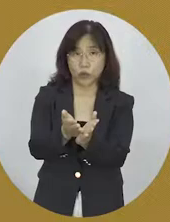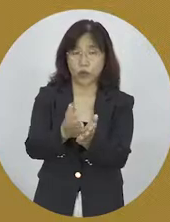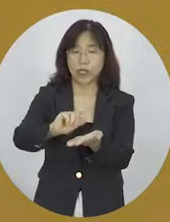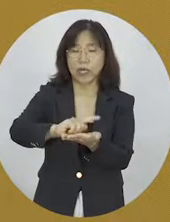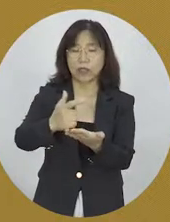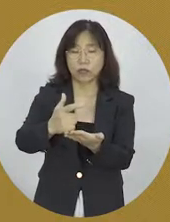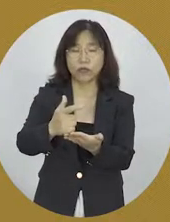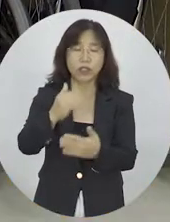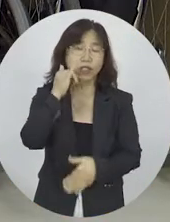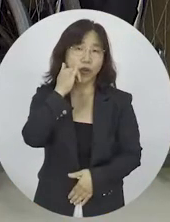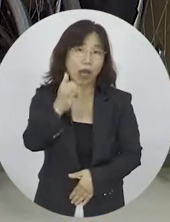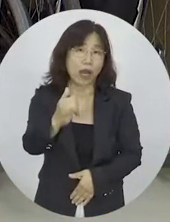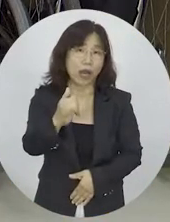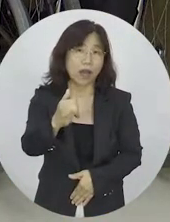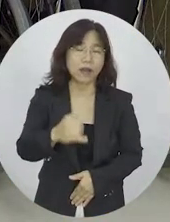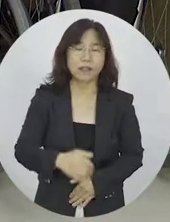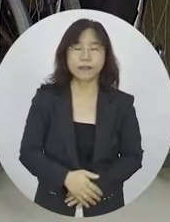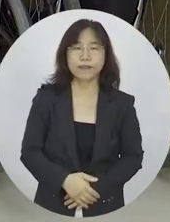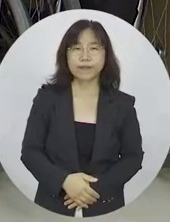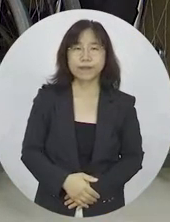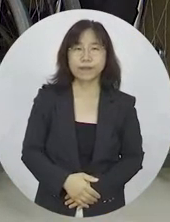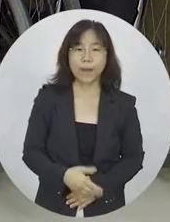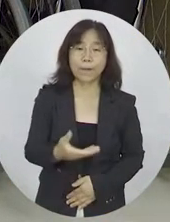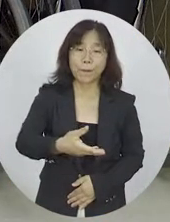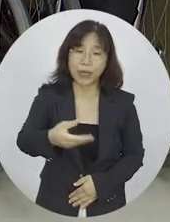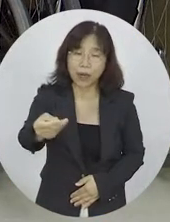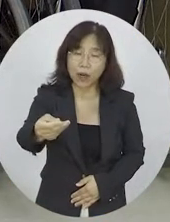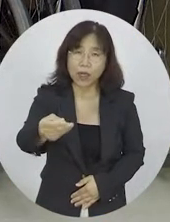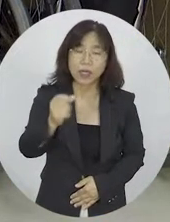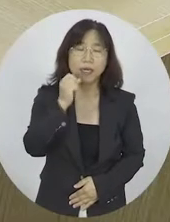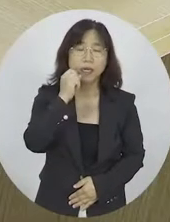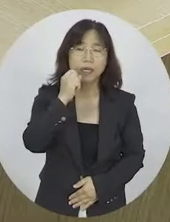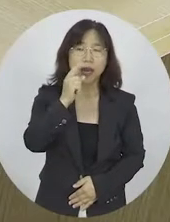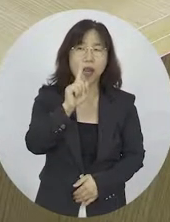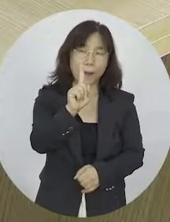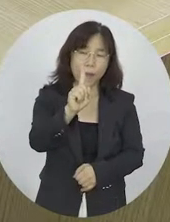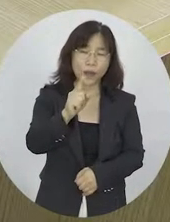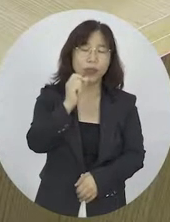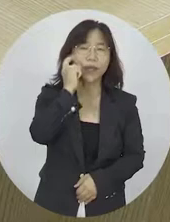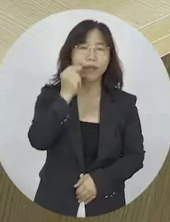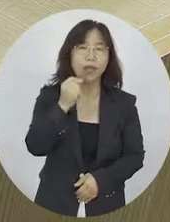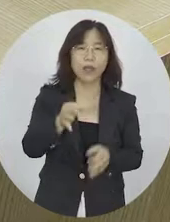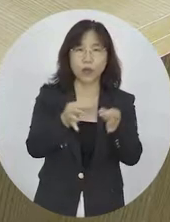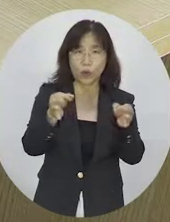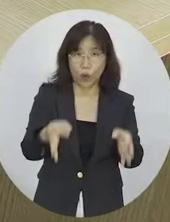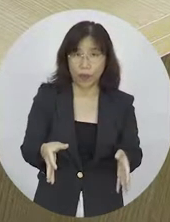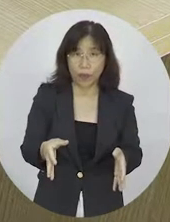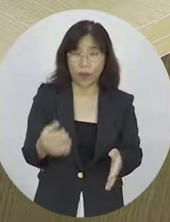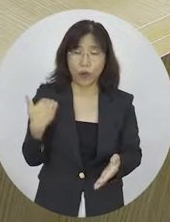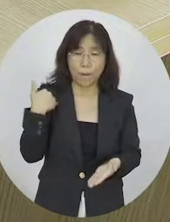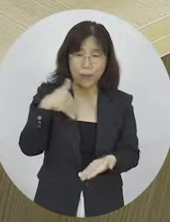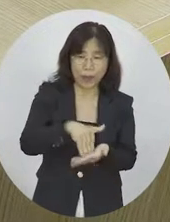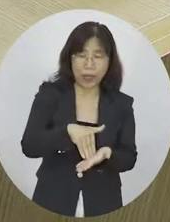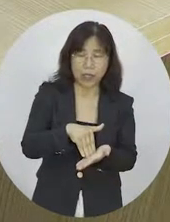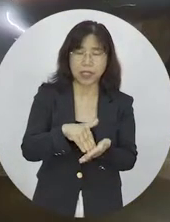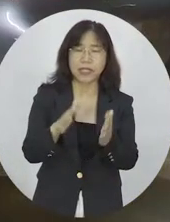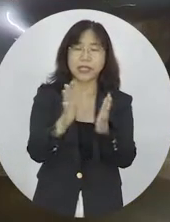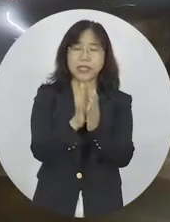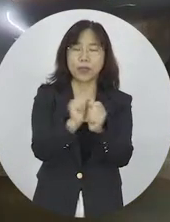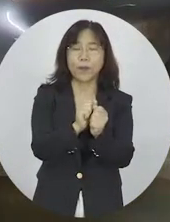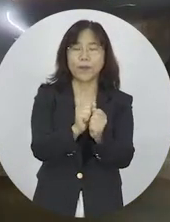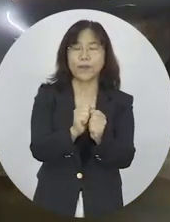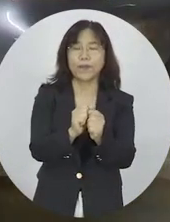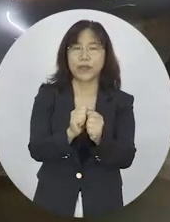장애인단체 통합사무실로 전화 신청하면 됩니다. 대여는 한 번에 1개월까지 가능하며 반납 또한